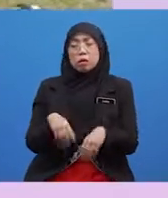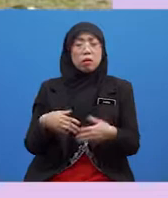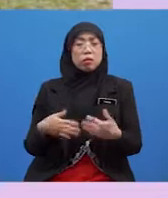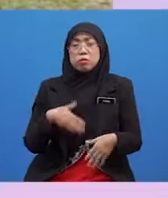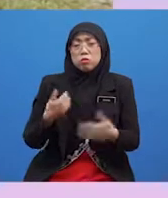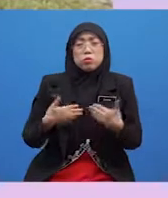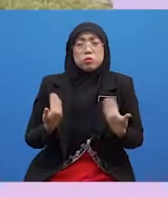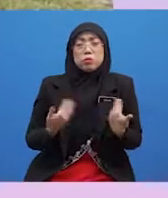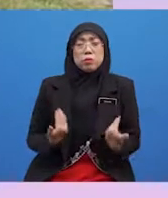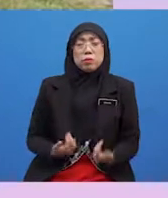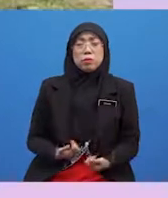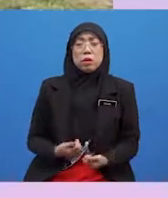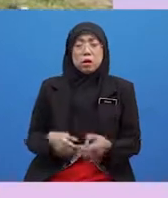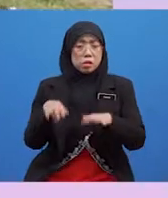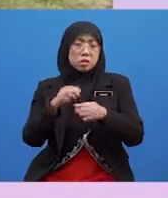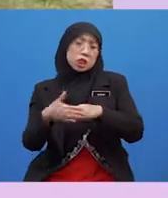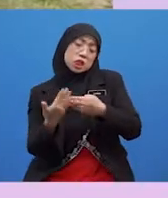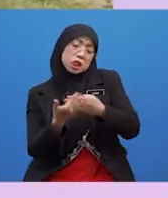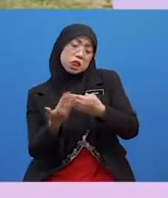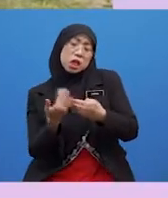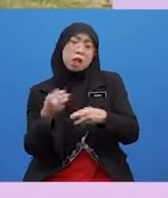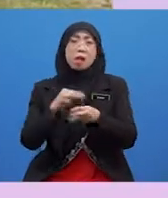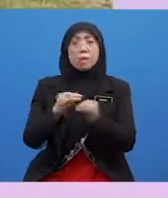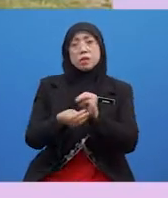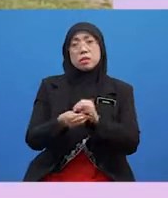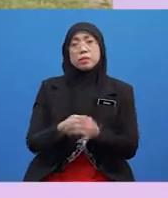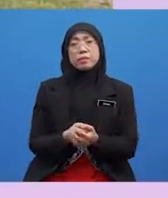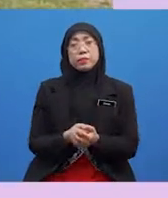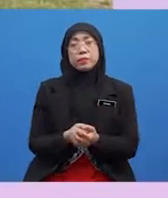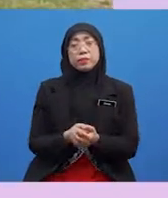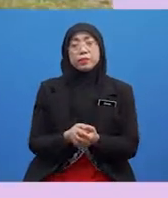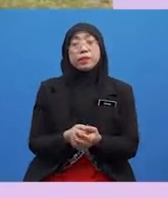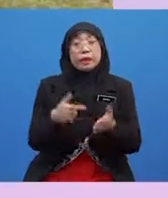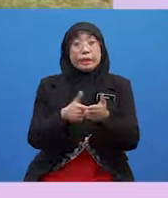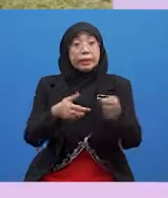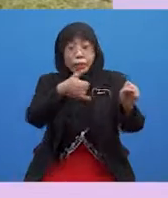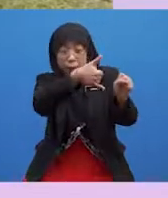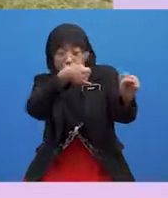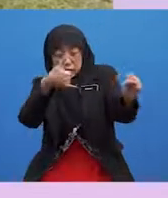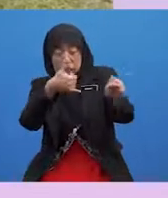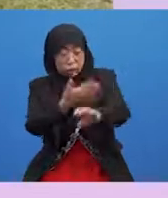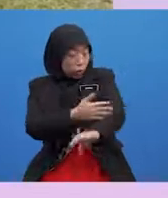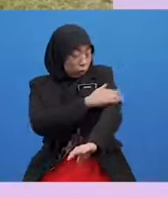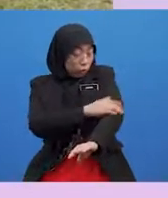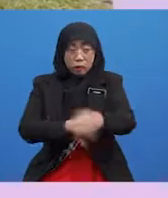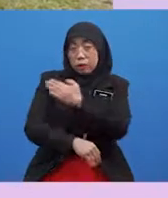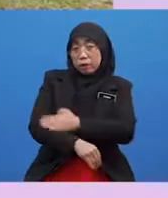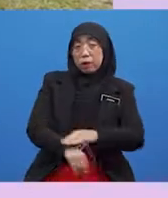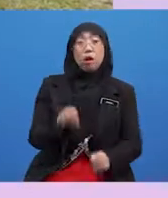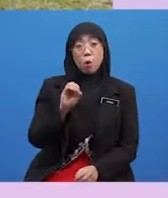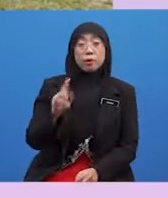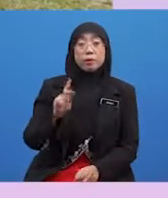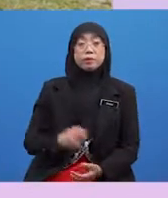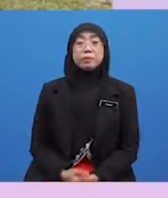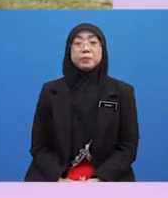meningkatkan kecergasan fizikal, terutamanya di bahagian anggota badan. Sekarang, mari kita kupas